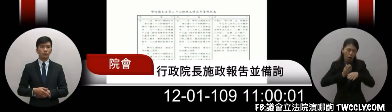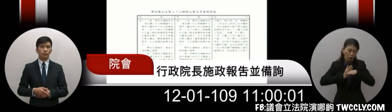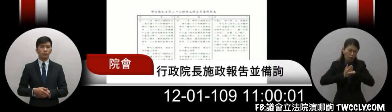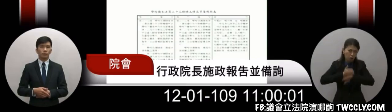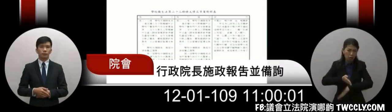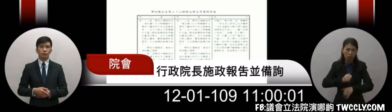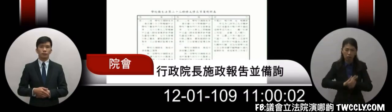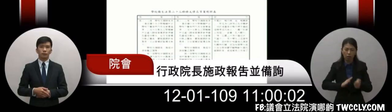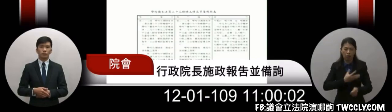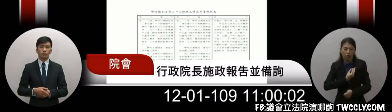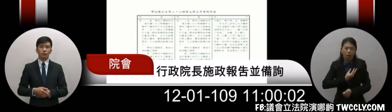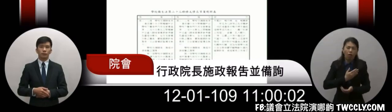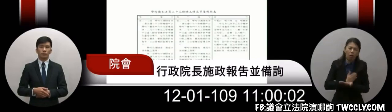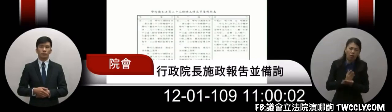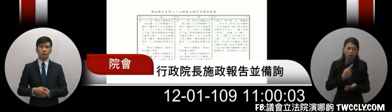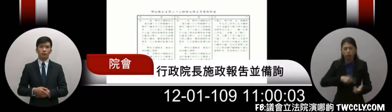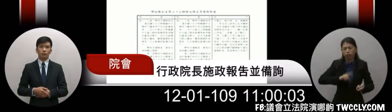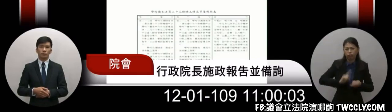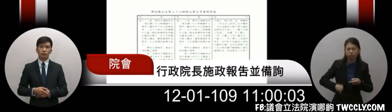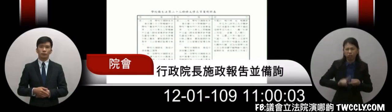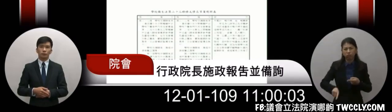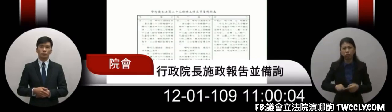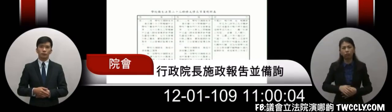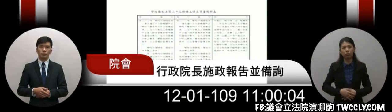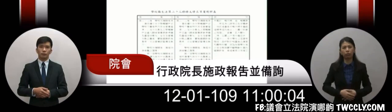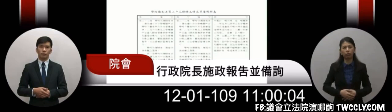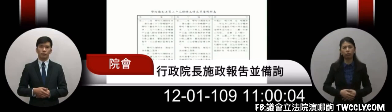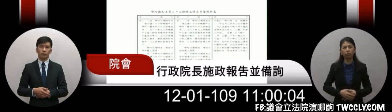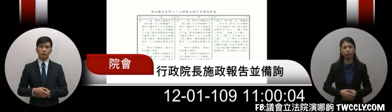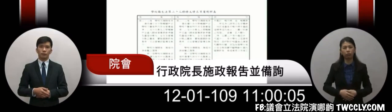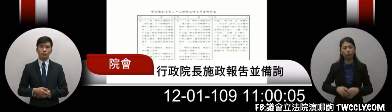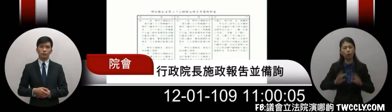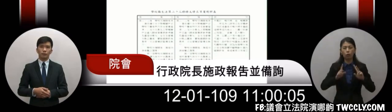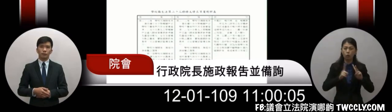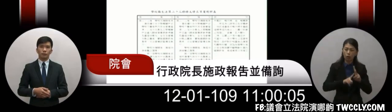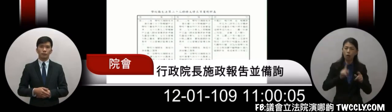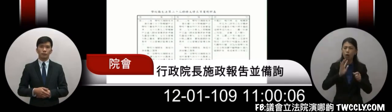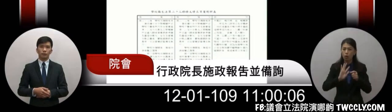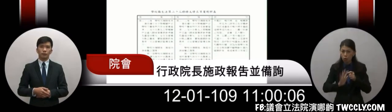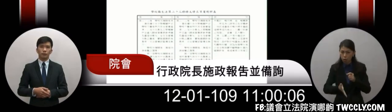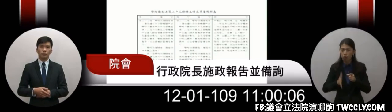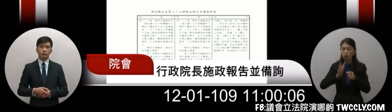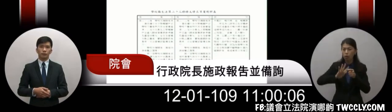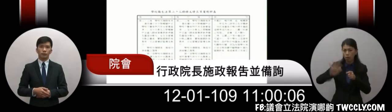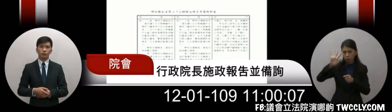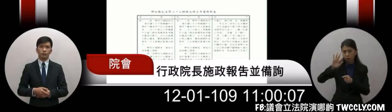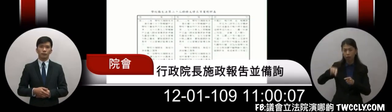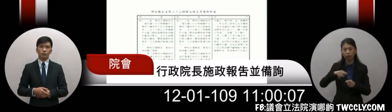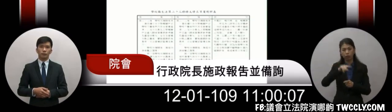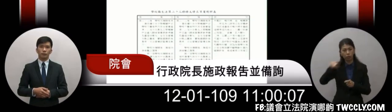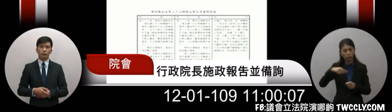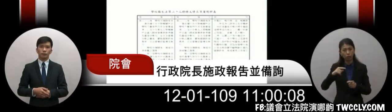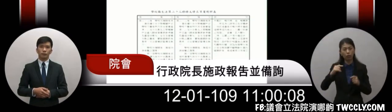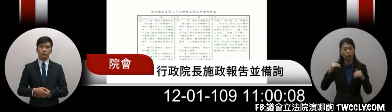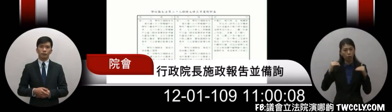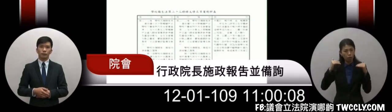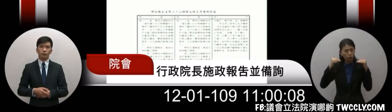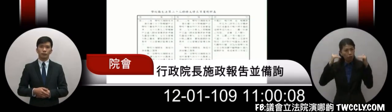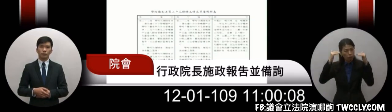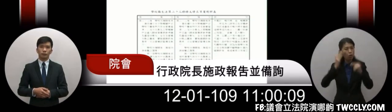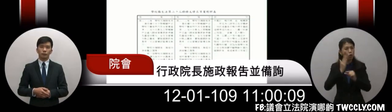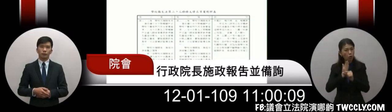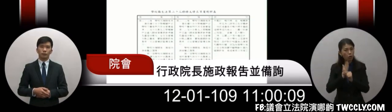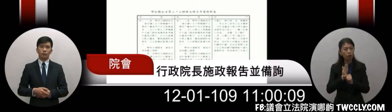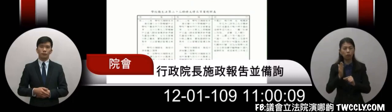这个心悸等等的部分。国中小跟高中学童在发育阶段，所以政府对于